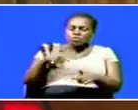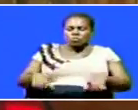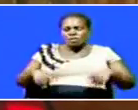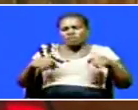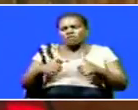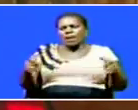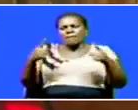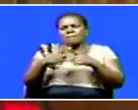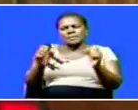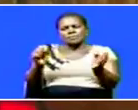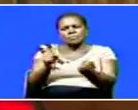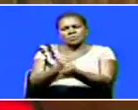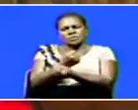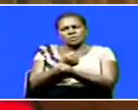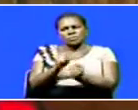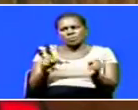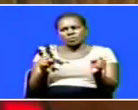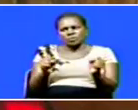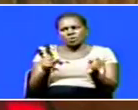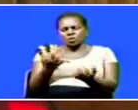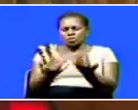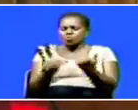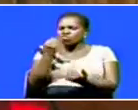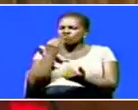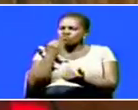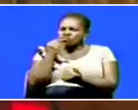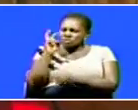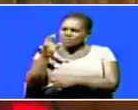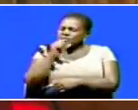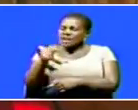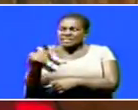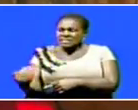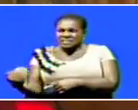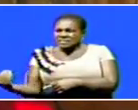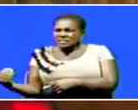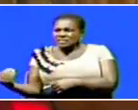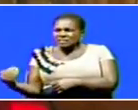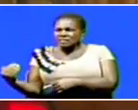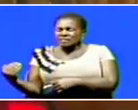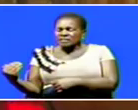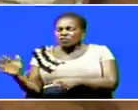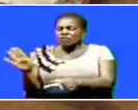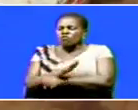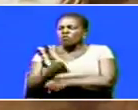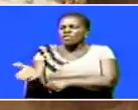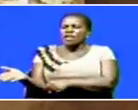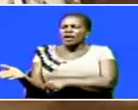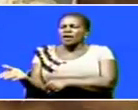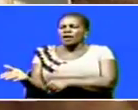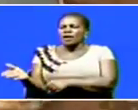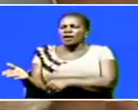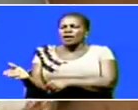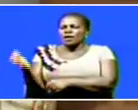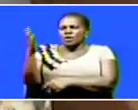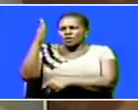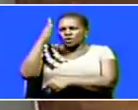vizuri, lakini hawezi. Hata akipika chakula, naona ajukuu na vijukuu wanamsunguka. wako katikati.